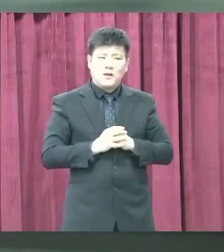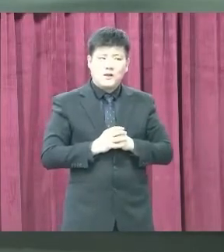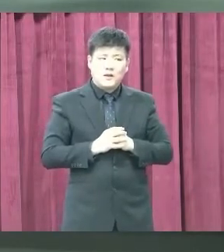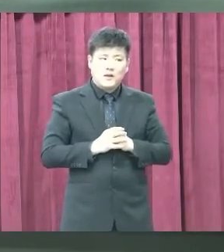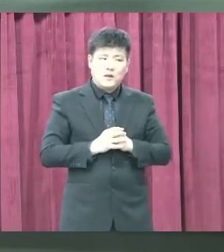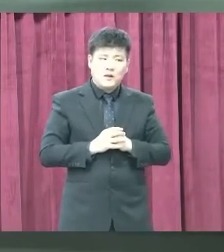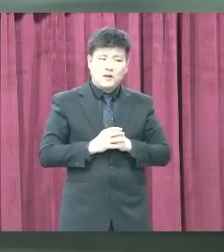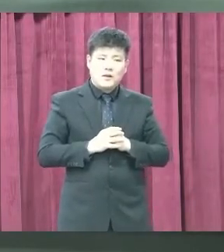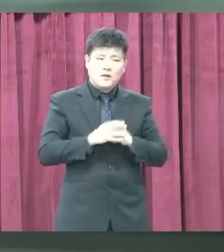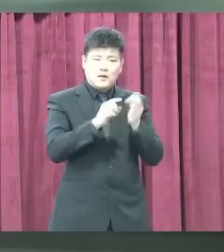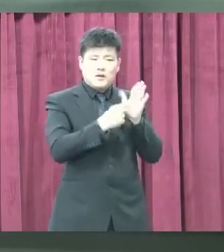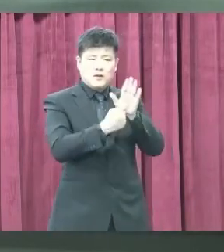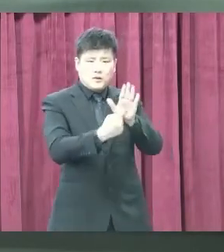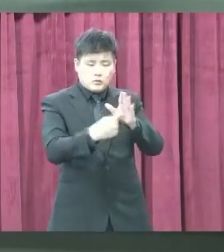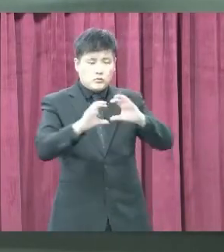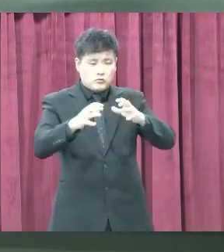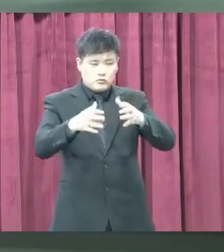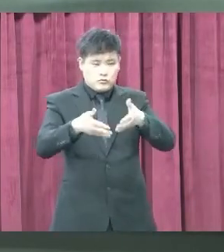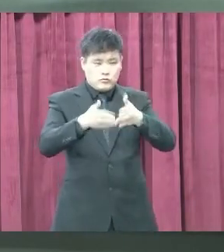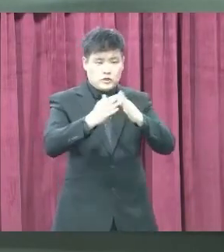우리 발표해 주시는 국립재활원